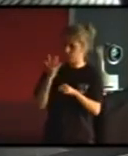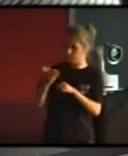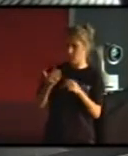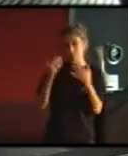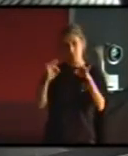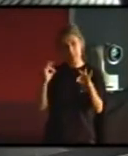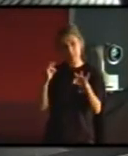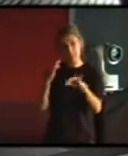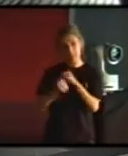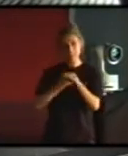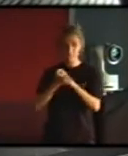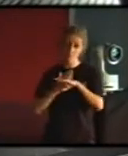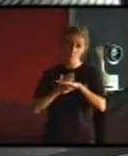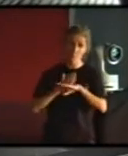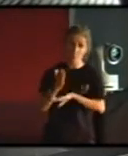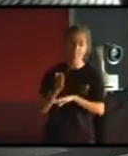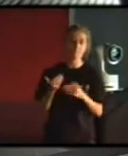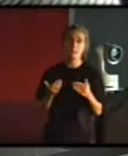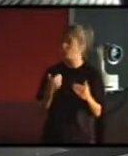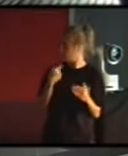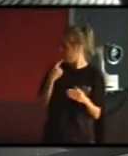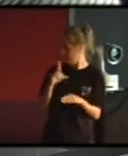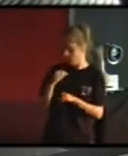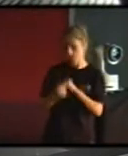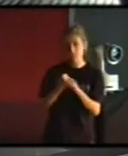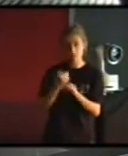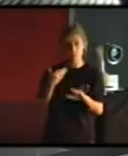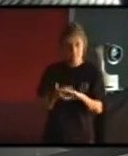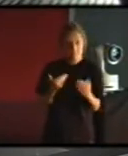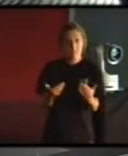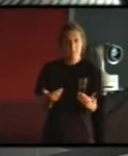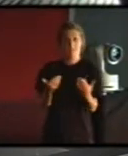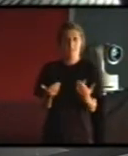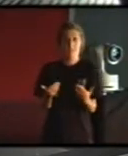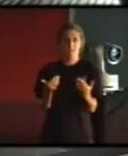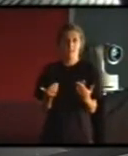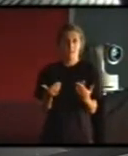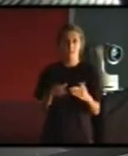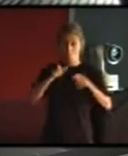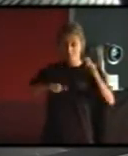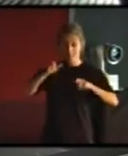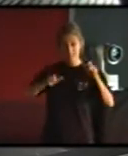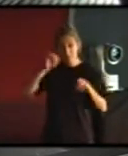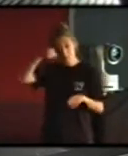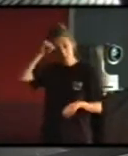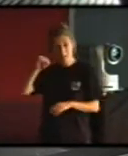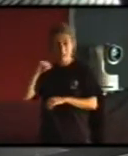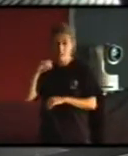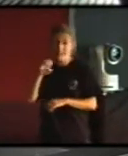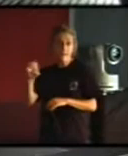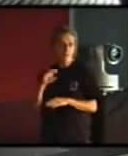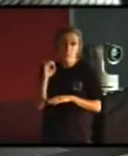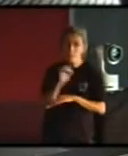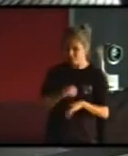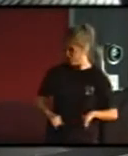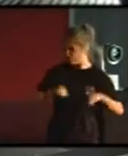10 ans après, beaucoup plus, et maintenant 20 ans après, encore davantage, plein de gens à Berlin-Est et Ouest, des